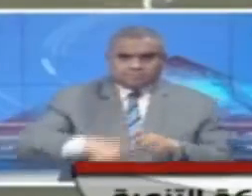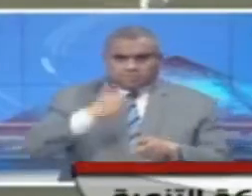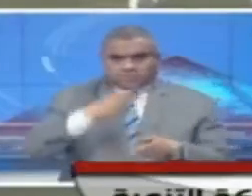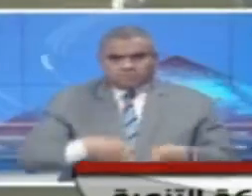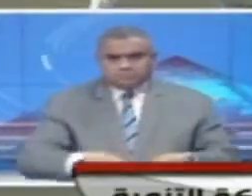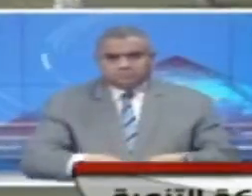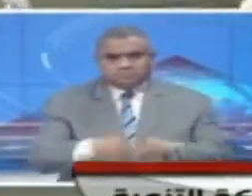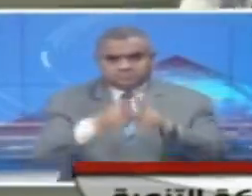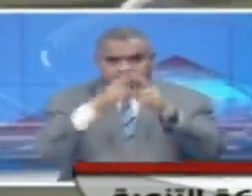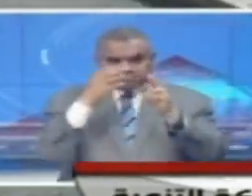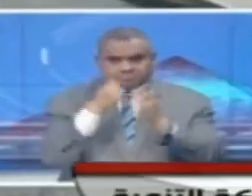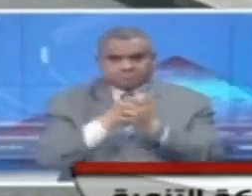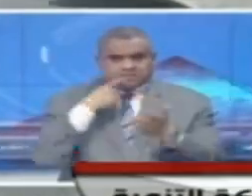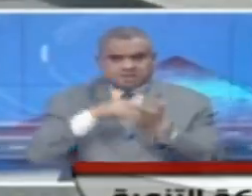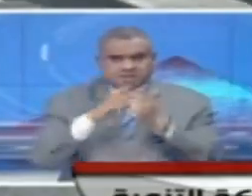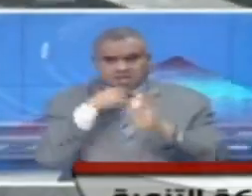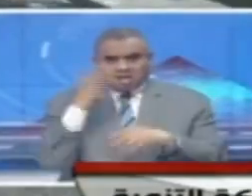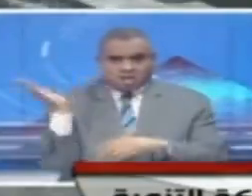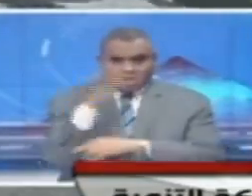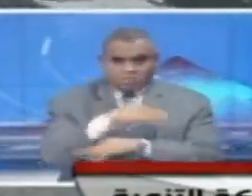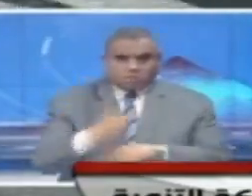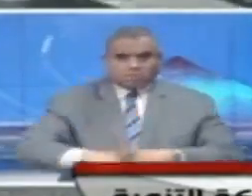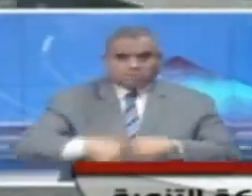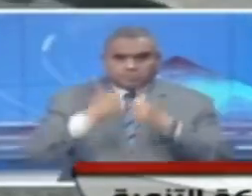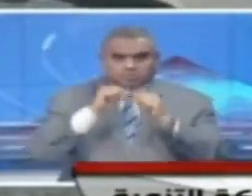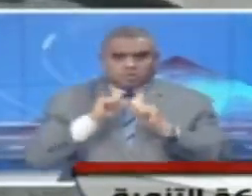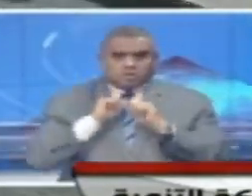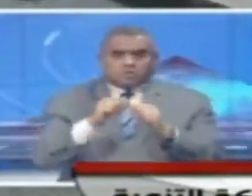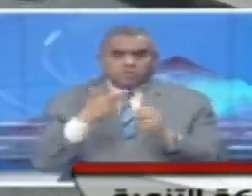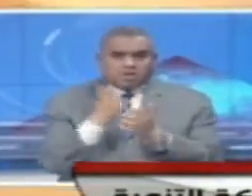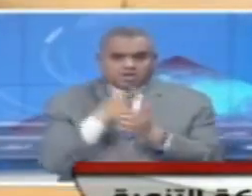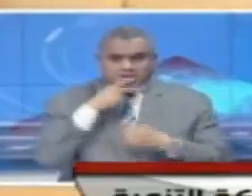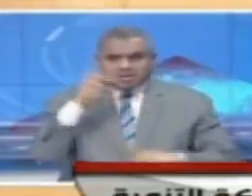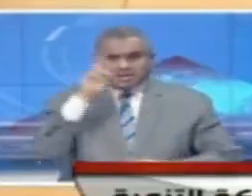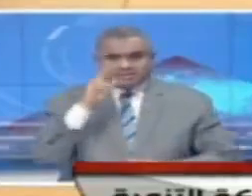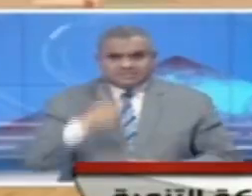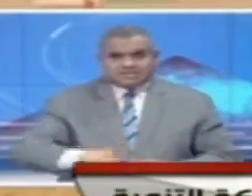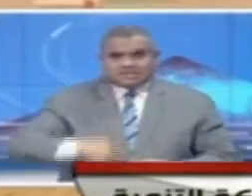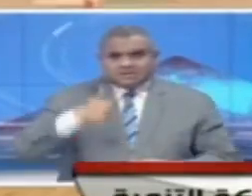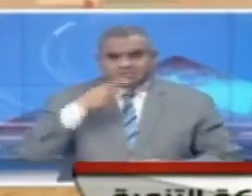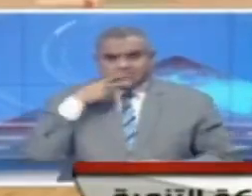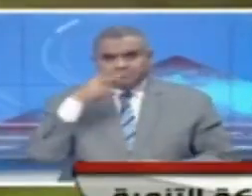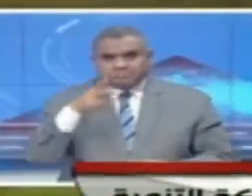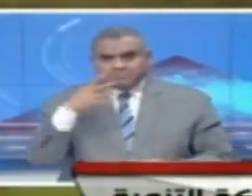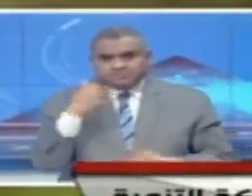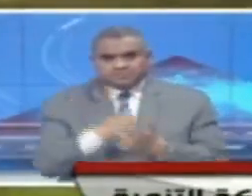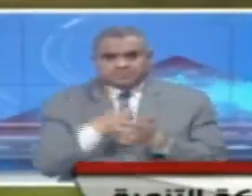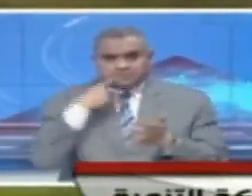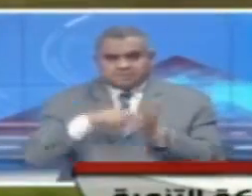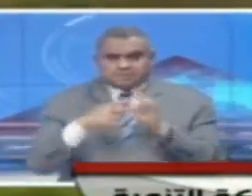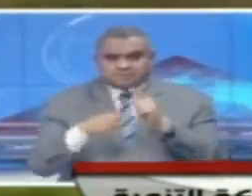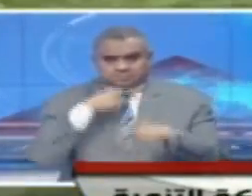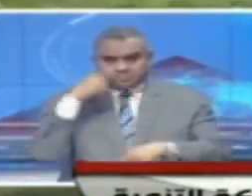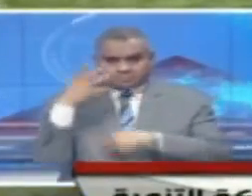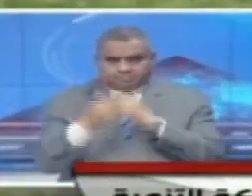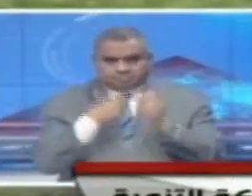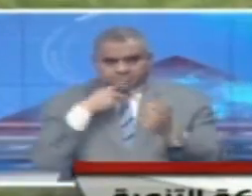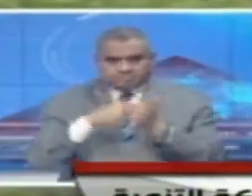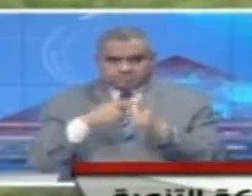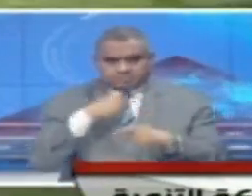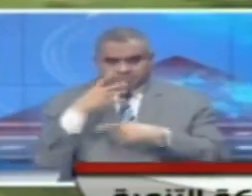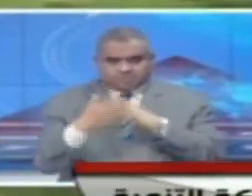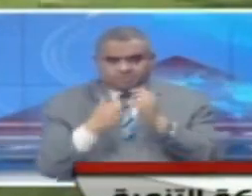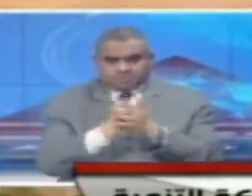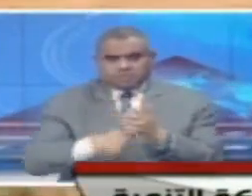هذه المساعي الضالة، ونجحت في تطهير سيناء بضربات أمنية استباقية تعاونت